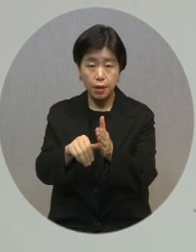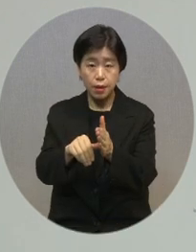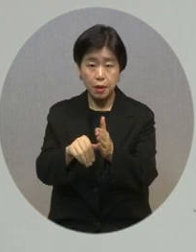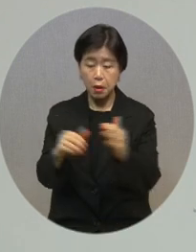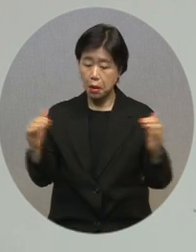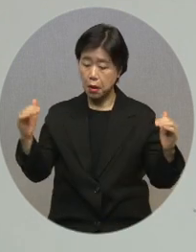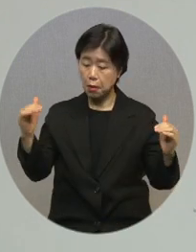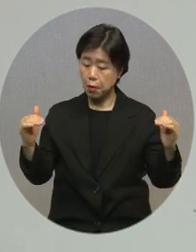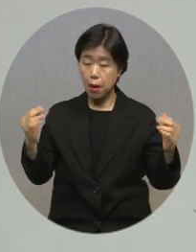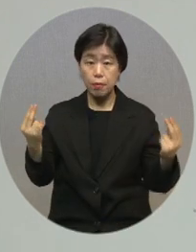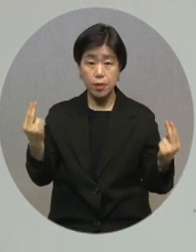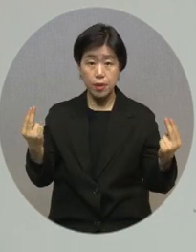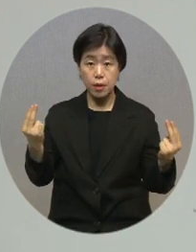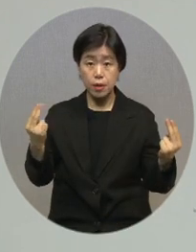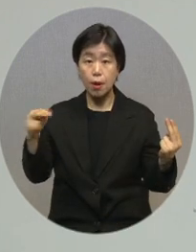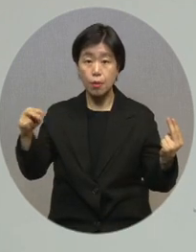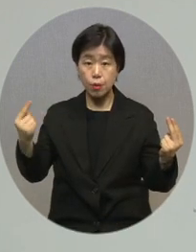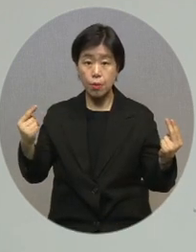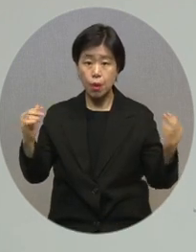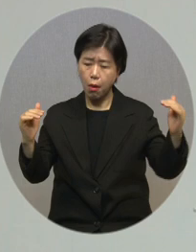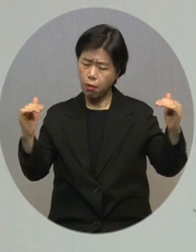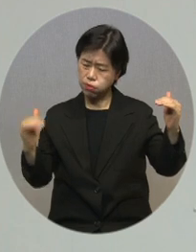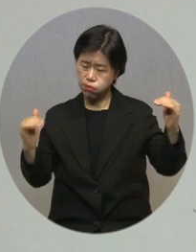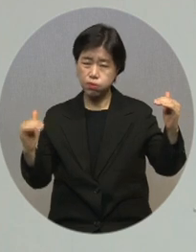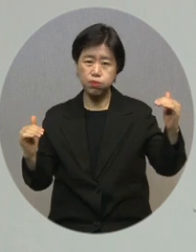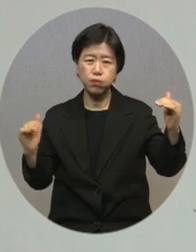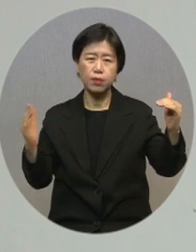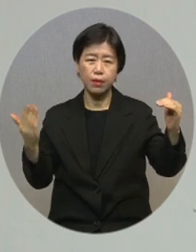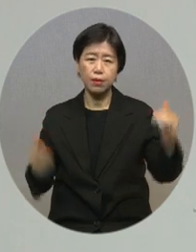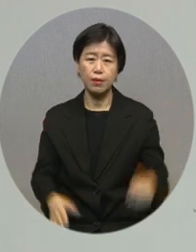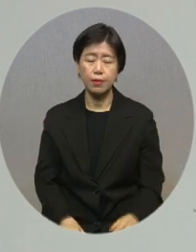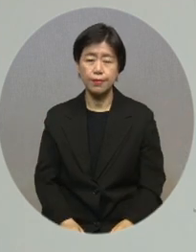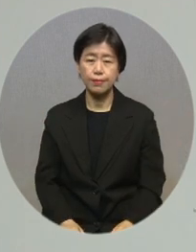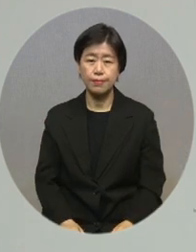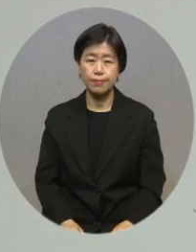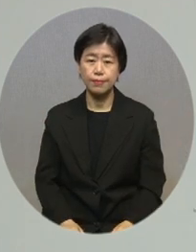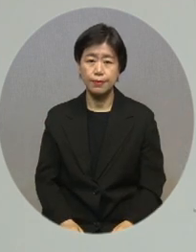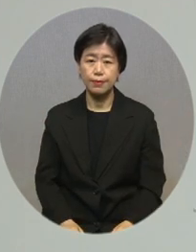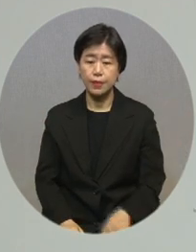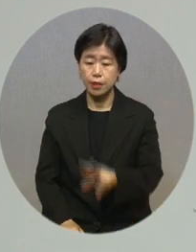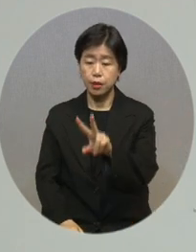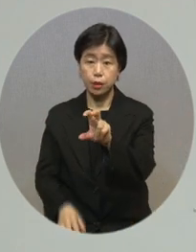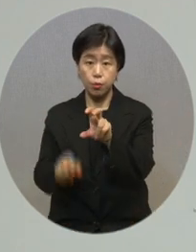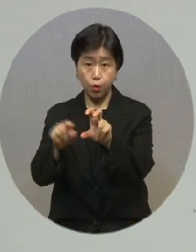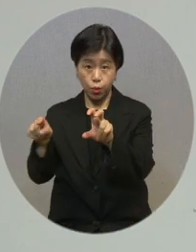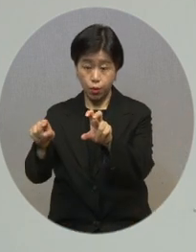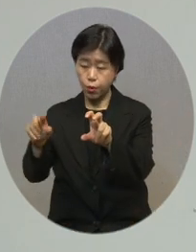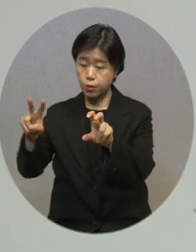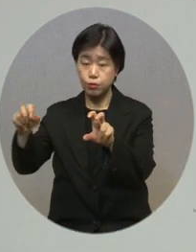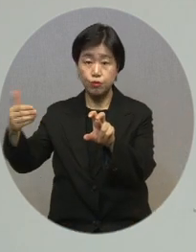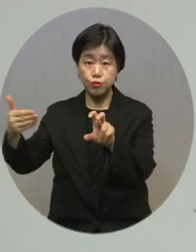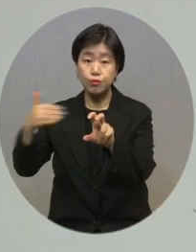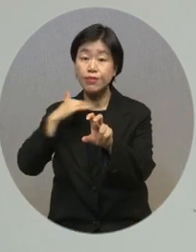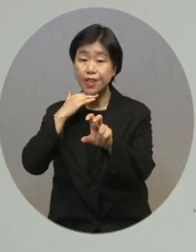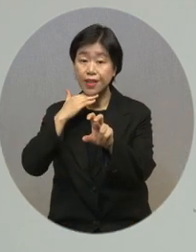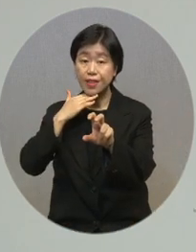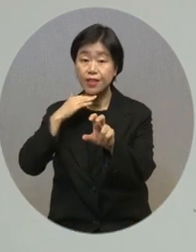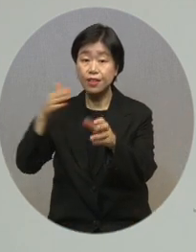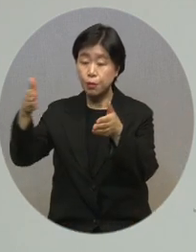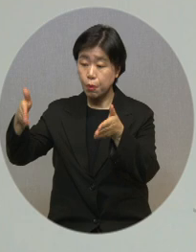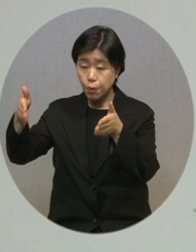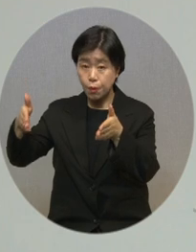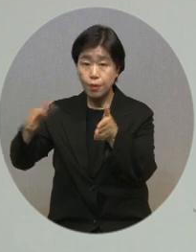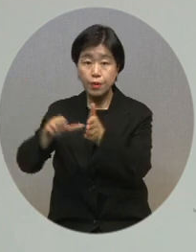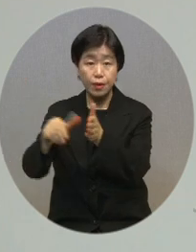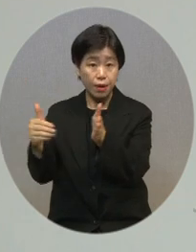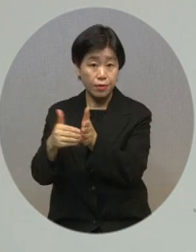비교를 해봐도 OECD 평균보다 상당히 좀 낮췄습니다. 예. 그래서 이런 그 적어도 그 25세부터 24세,